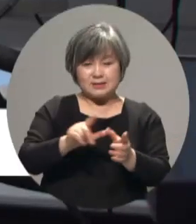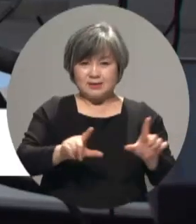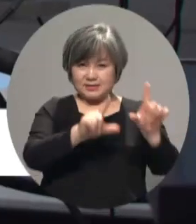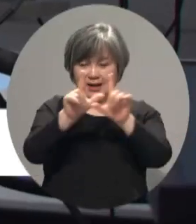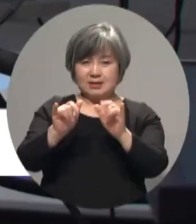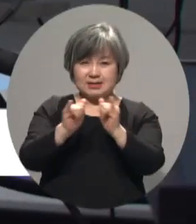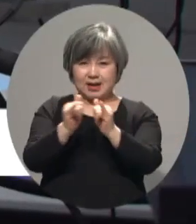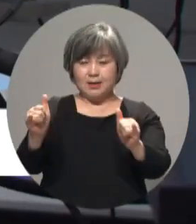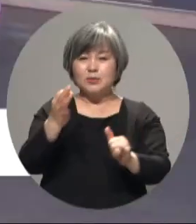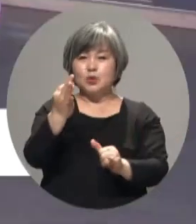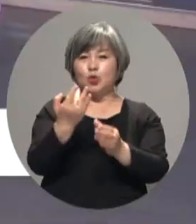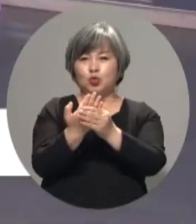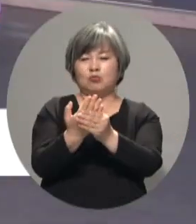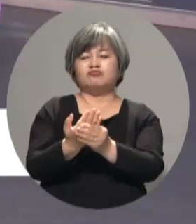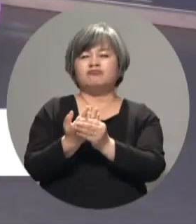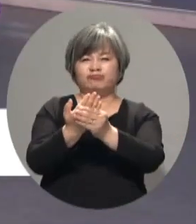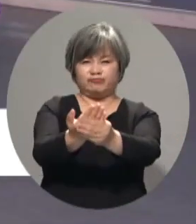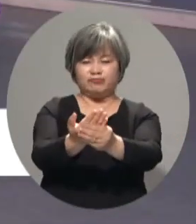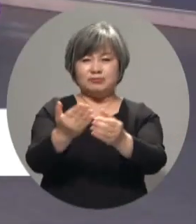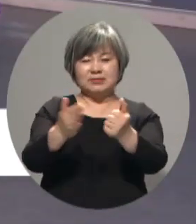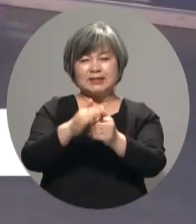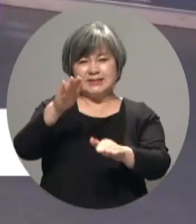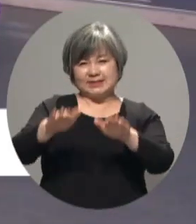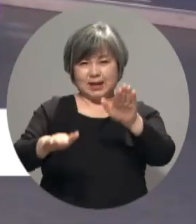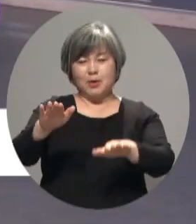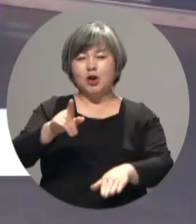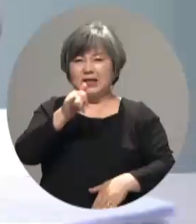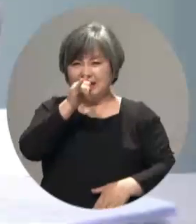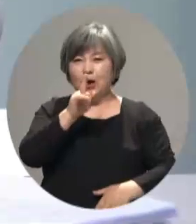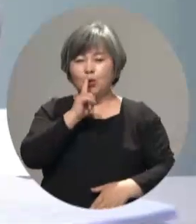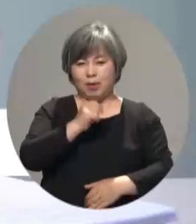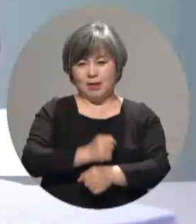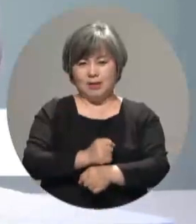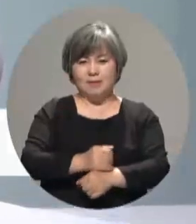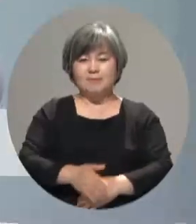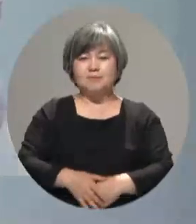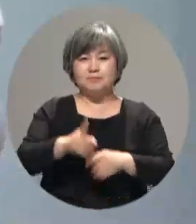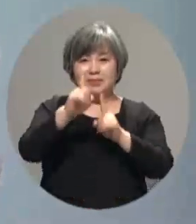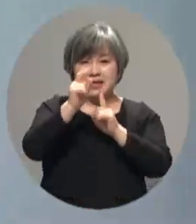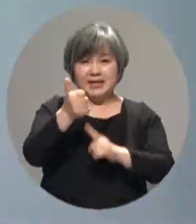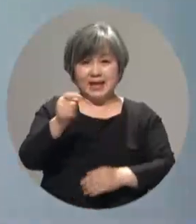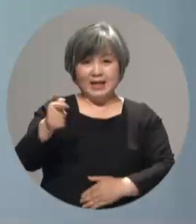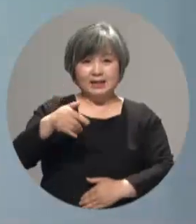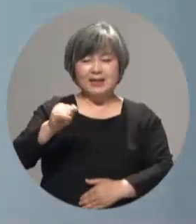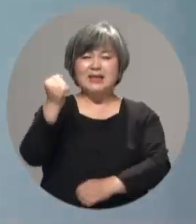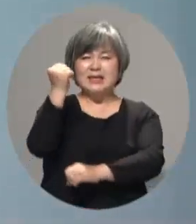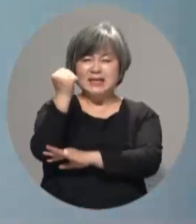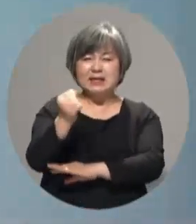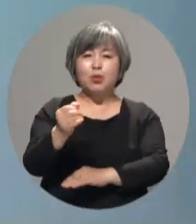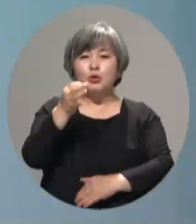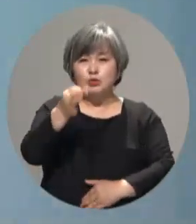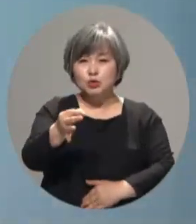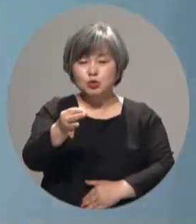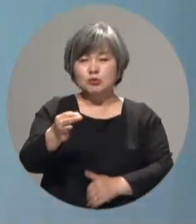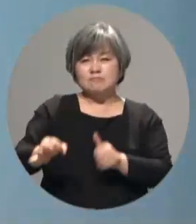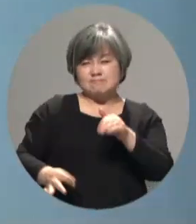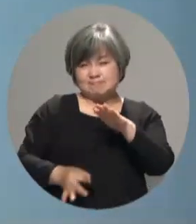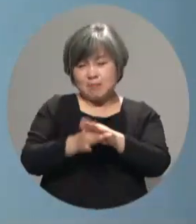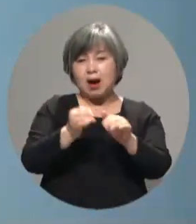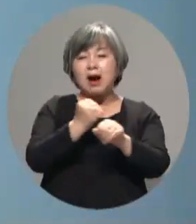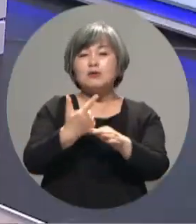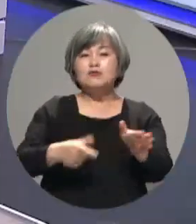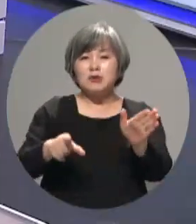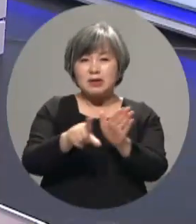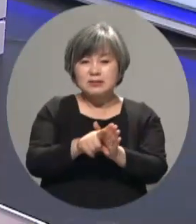대상으로 현금 지원을 하겠다며 차별화에 나섰습니다. 이한기 후보는 기본소득 재원을 확보하기 위한